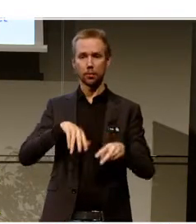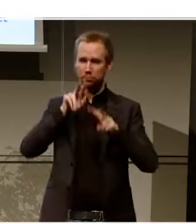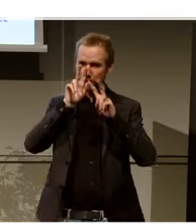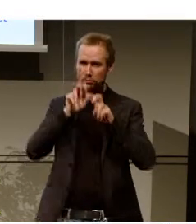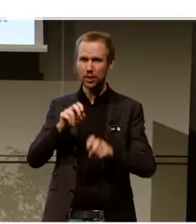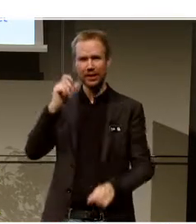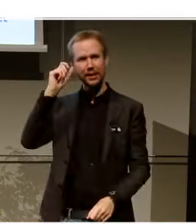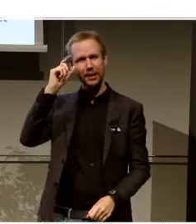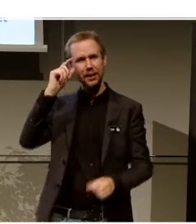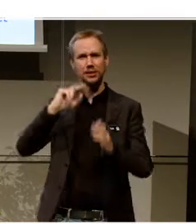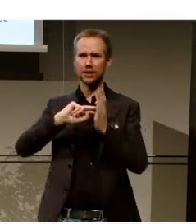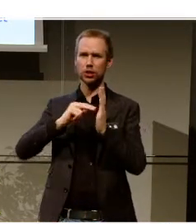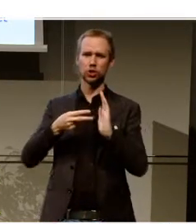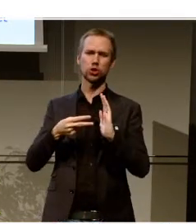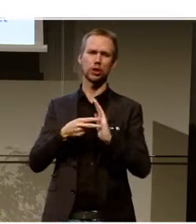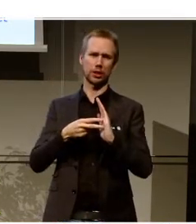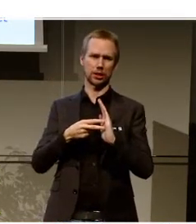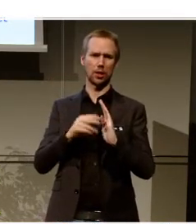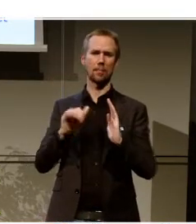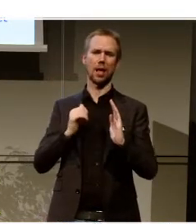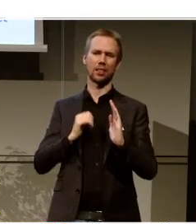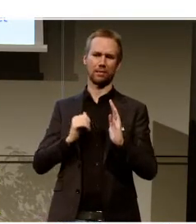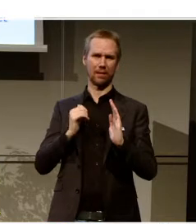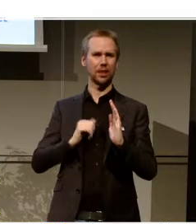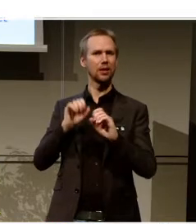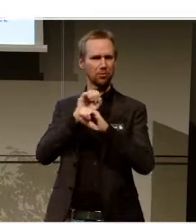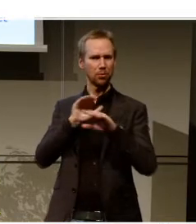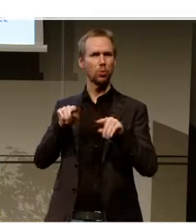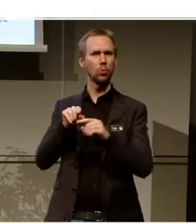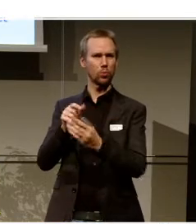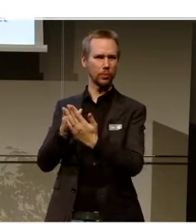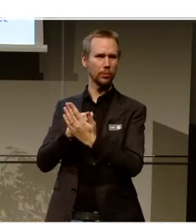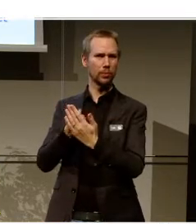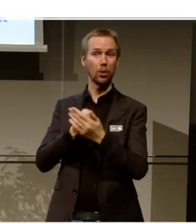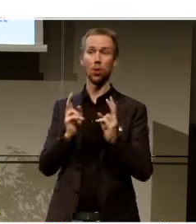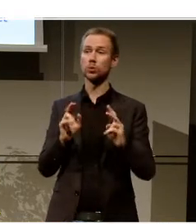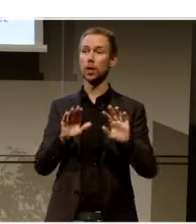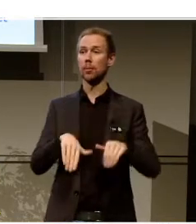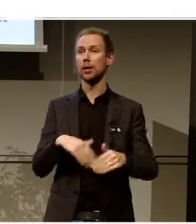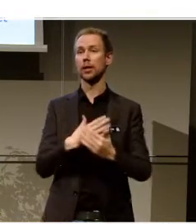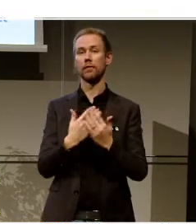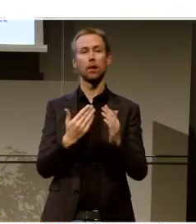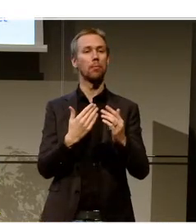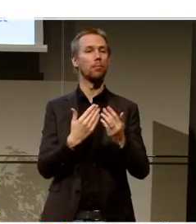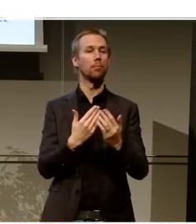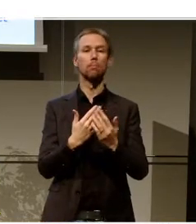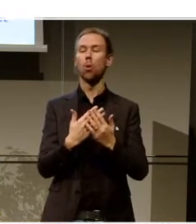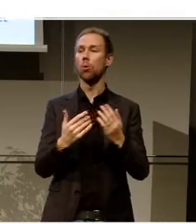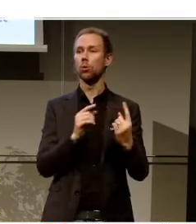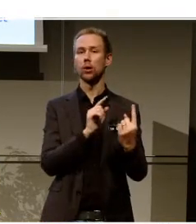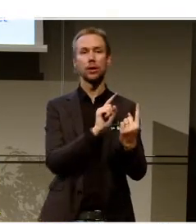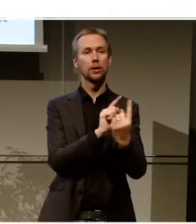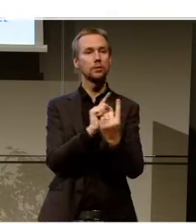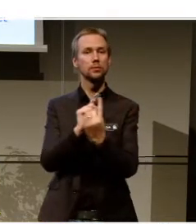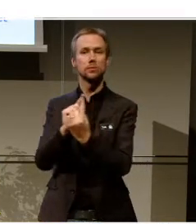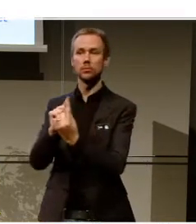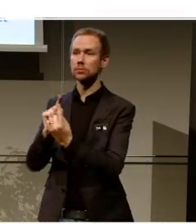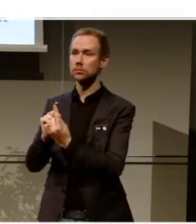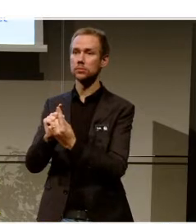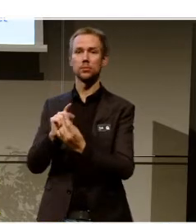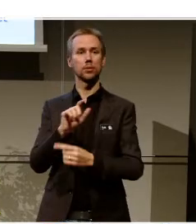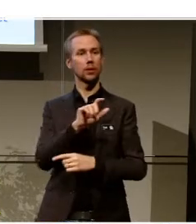digitaliseringsstrategin naturligtvis och använt det som står där. Och sen har vi också träffat ett stort antal olika aktörer. Vi har träffat uppemot 35-40 olika